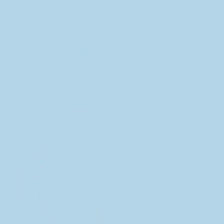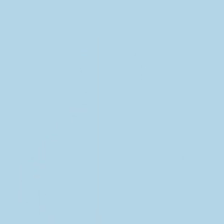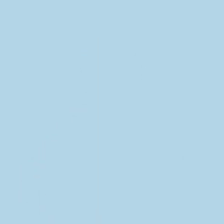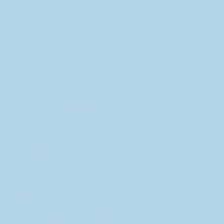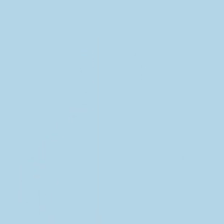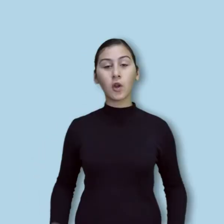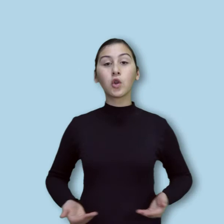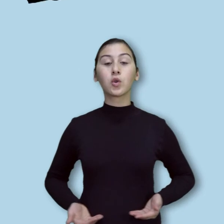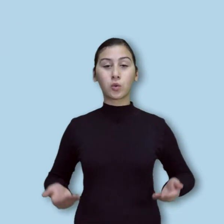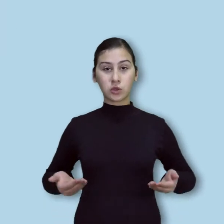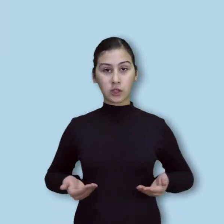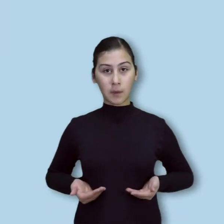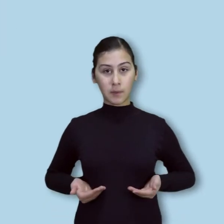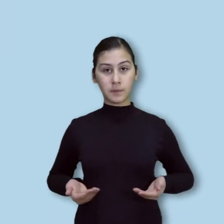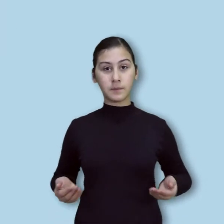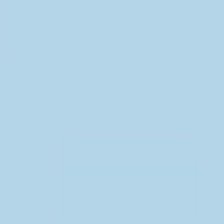ტრუსები.